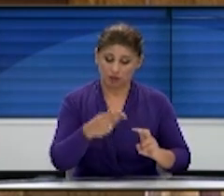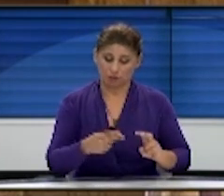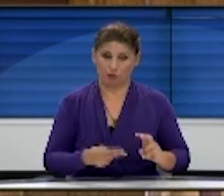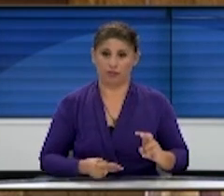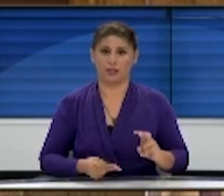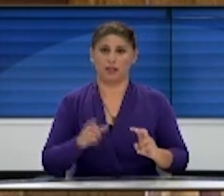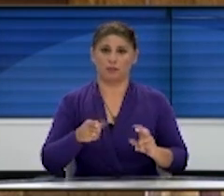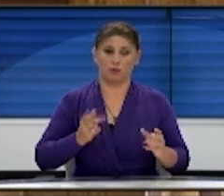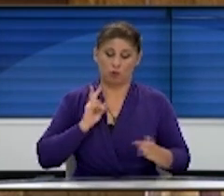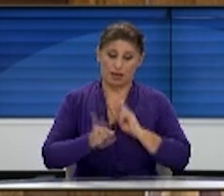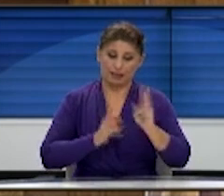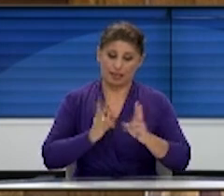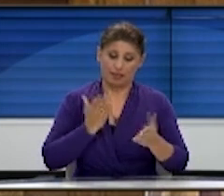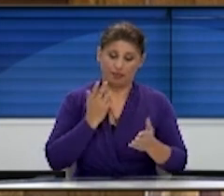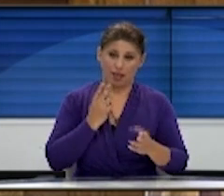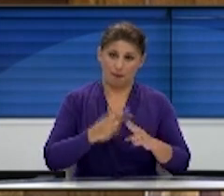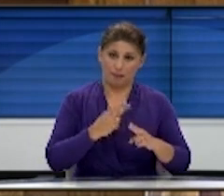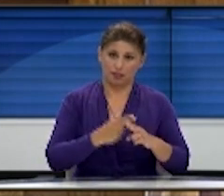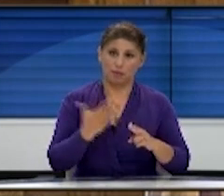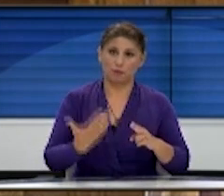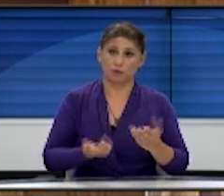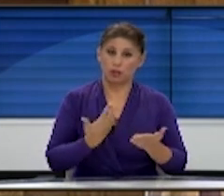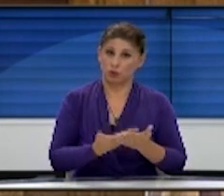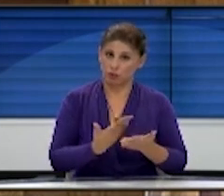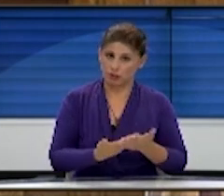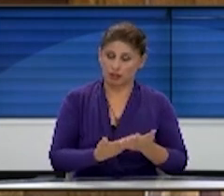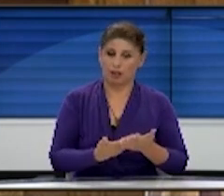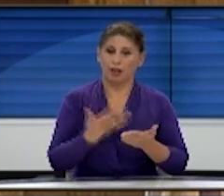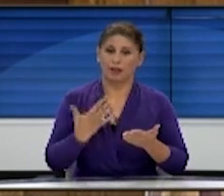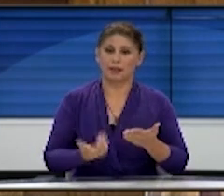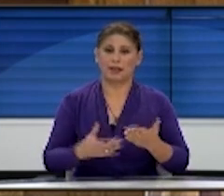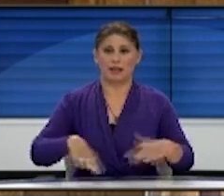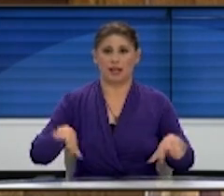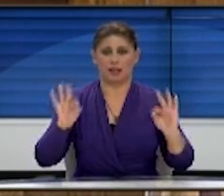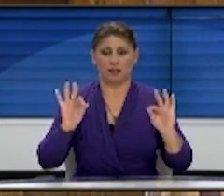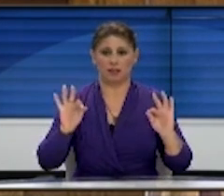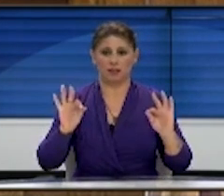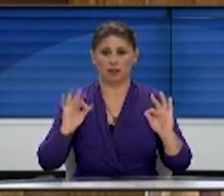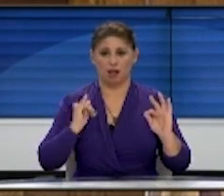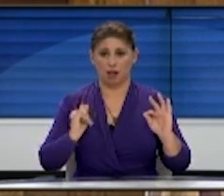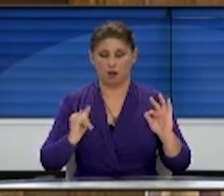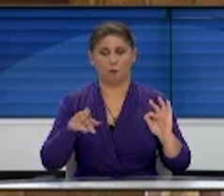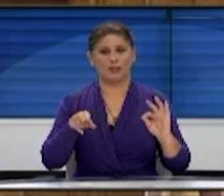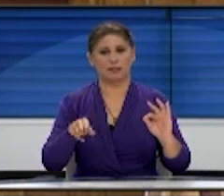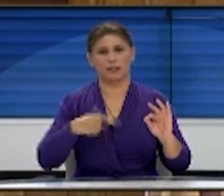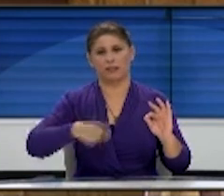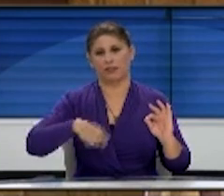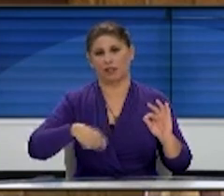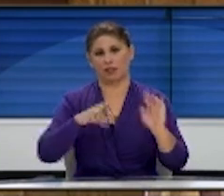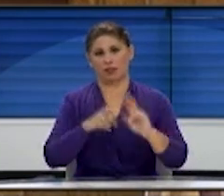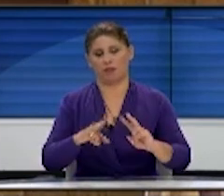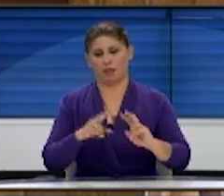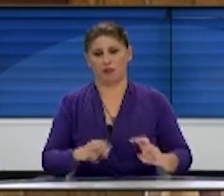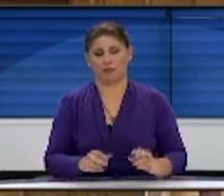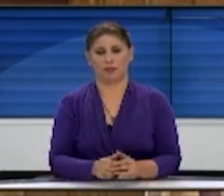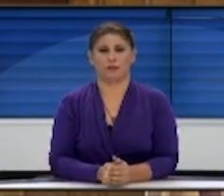υποθέσεις που έχουν καταγγελθεί επίσημα, που υπάρχουν στοιχεία και ήδη έχει ξεκινήσει ακόμα και σχετική δικαστική